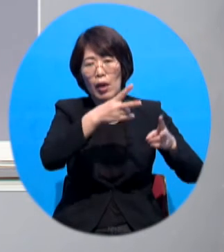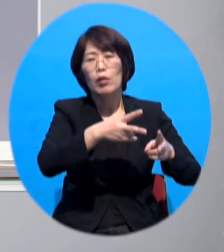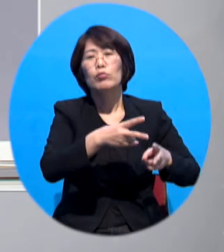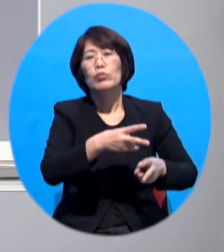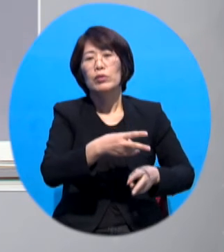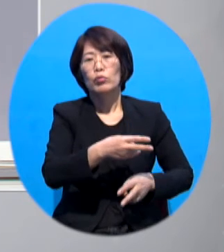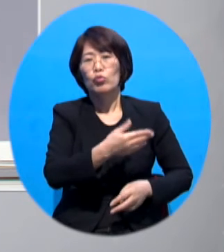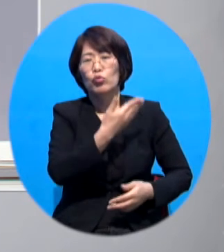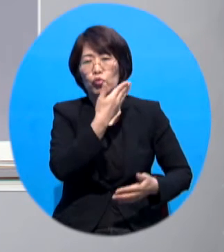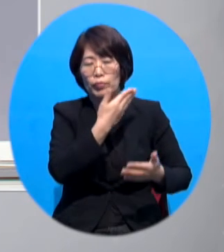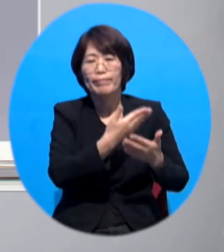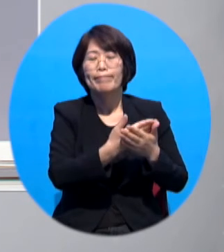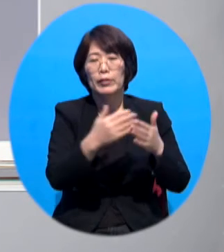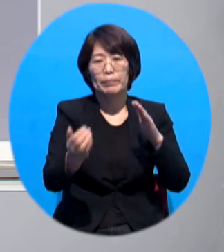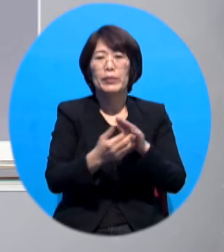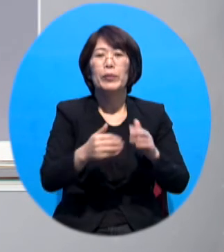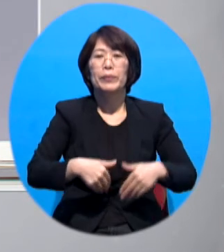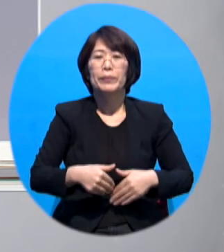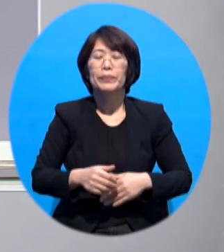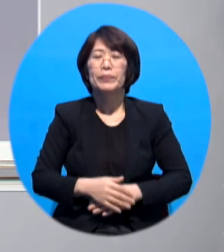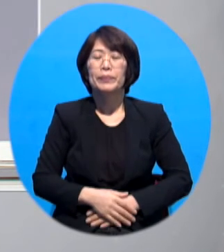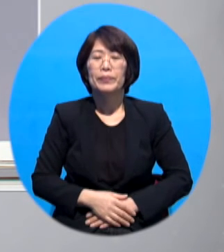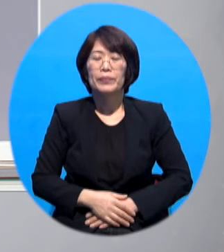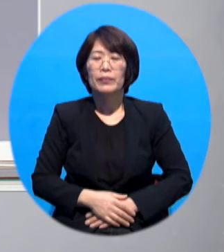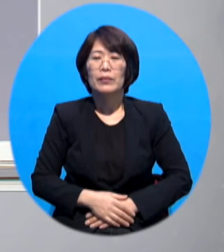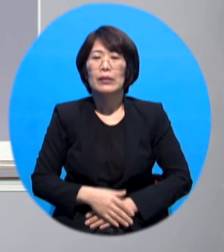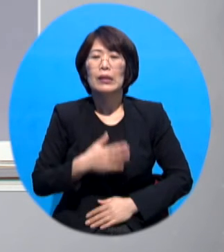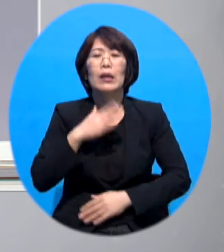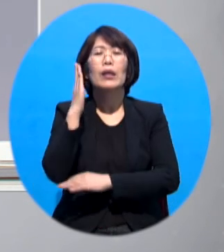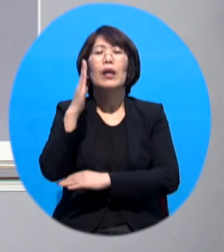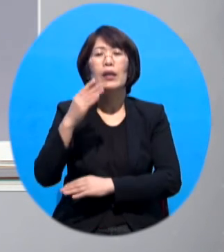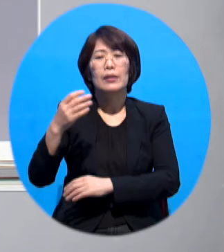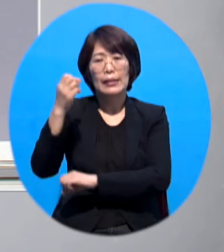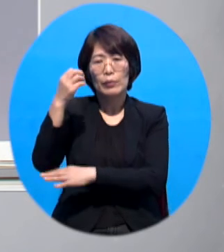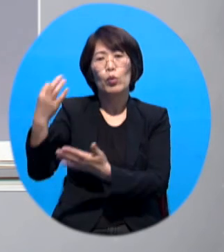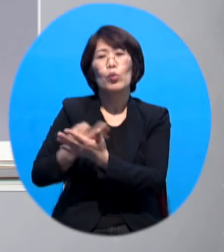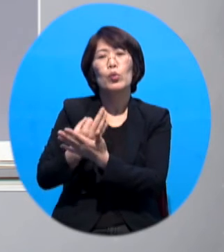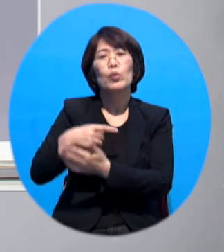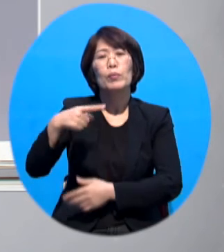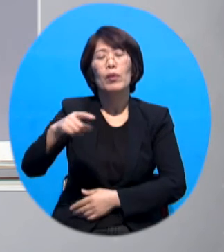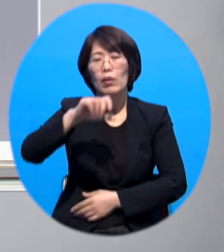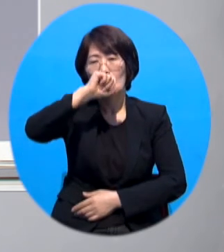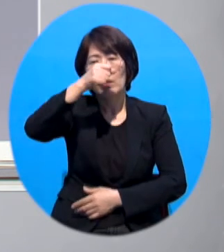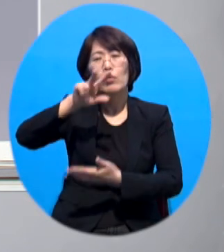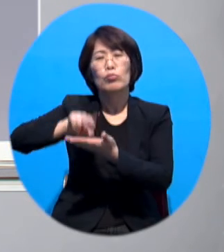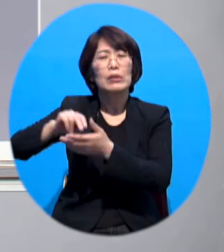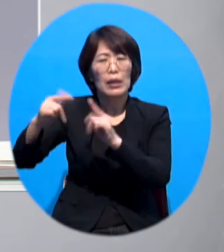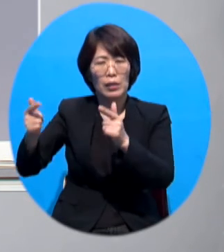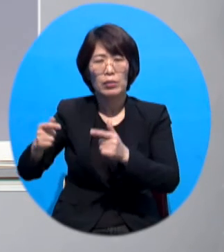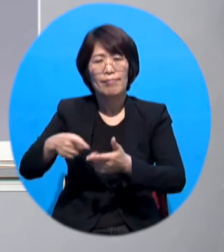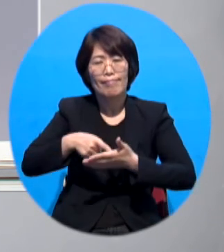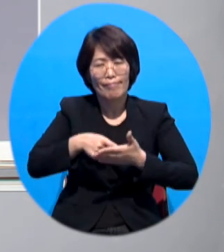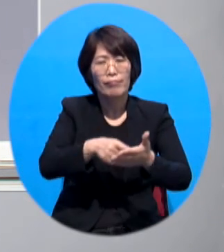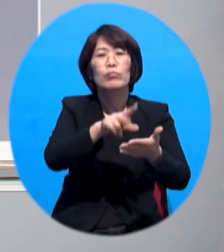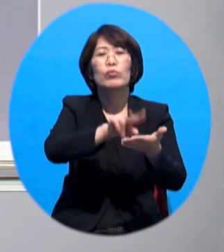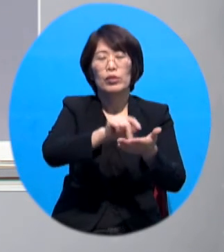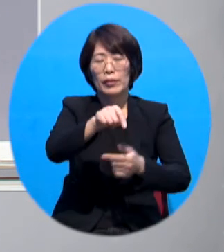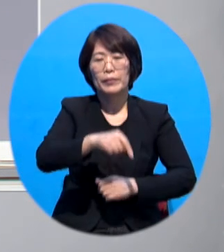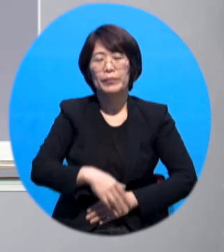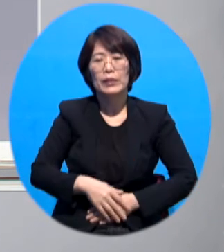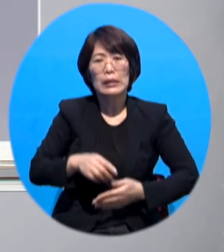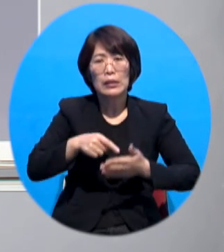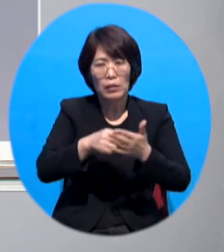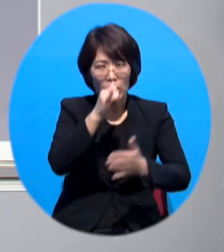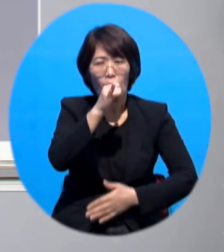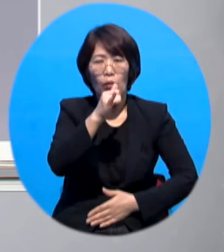충분히 해야 된다고 생각합니다 그럼 제가 이야기한 기본소득 은 예산의 문제가 아니라 의지에 문제입니다 의지가